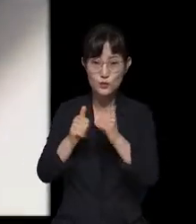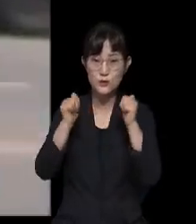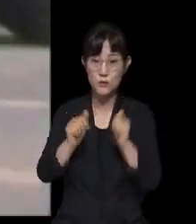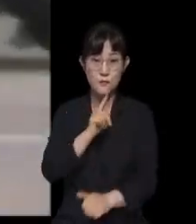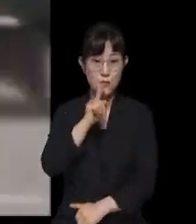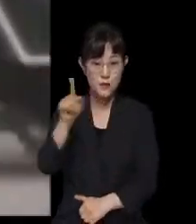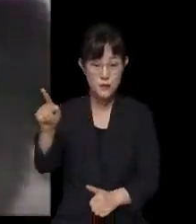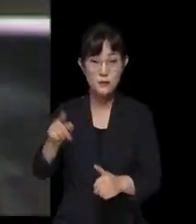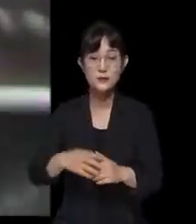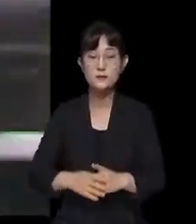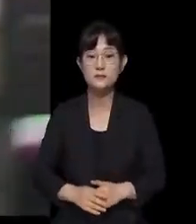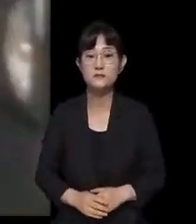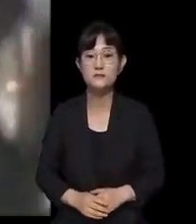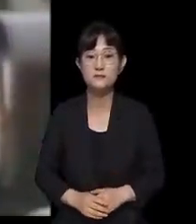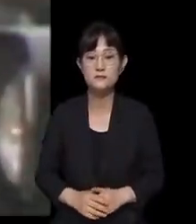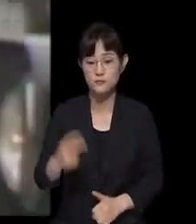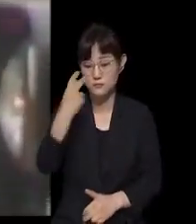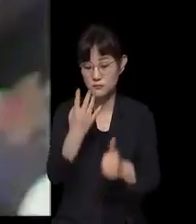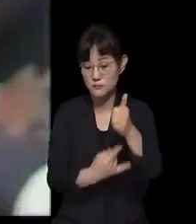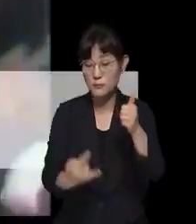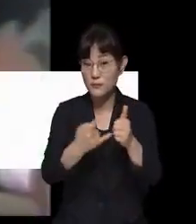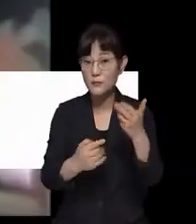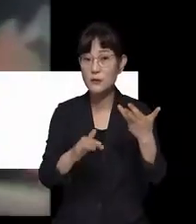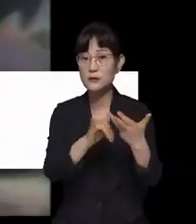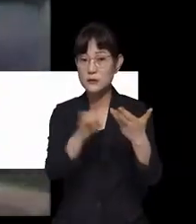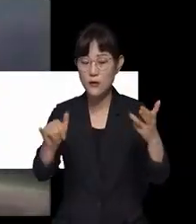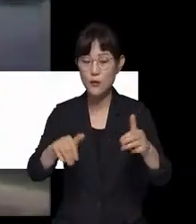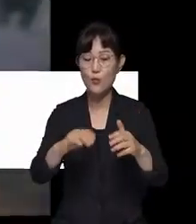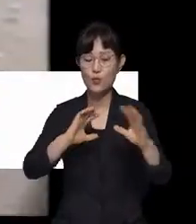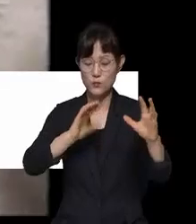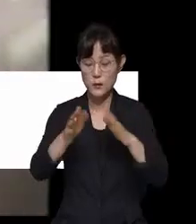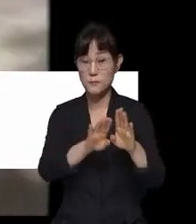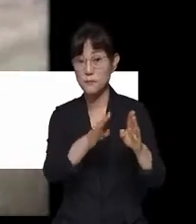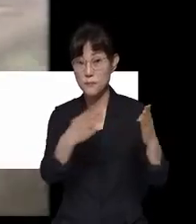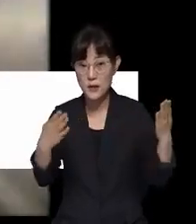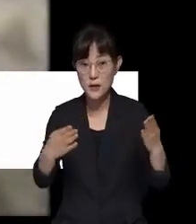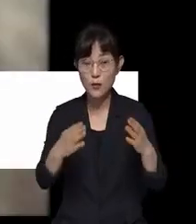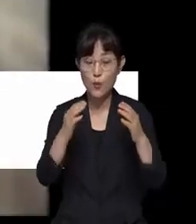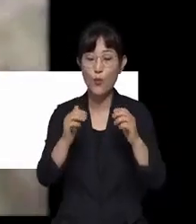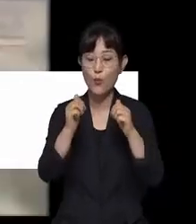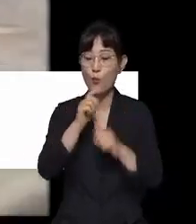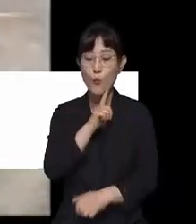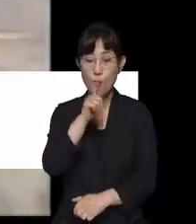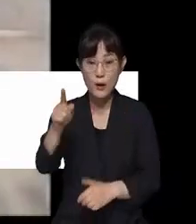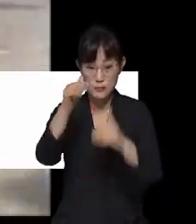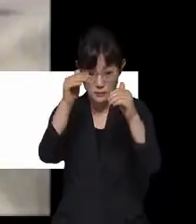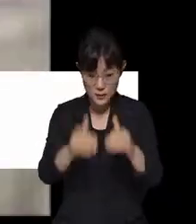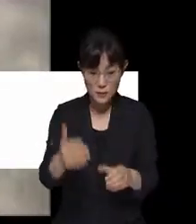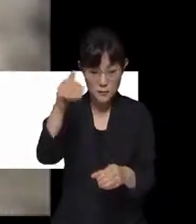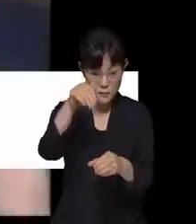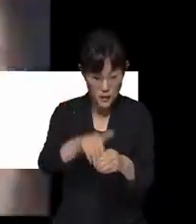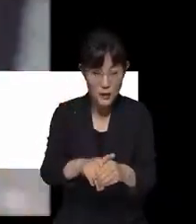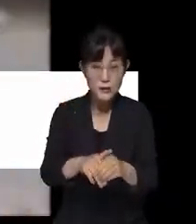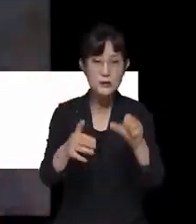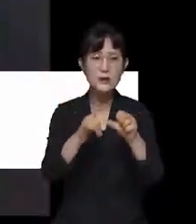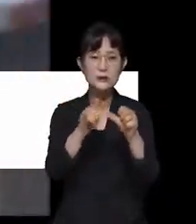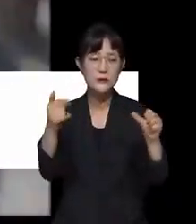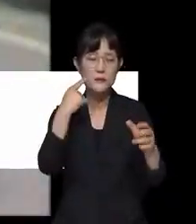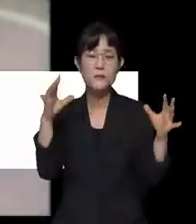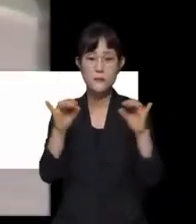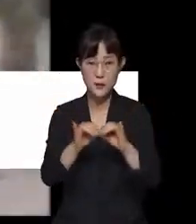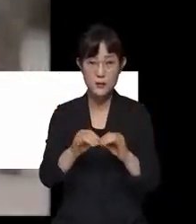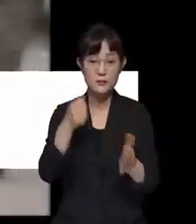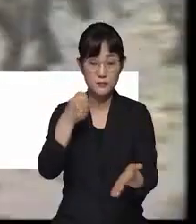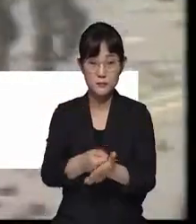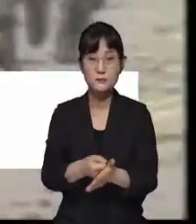고발합니다. 조사위원 8명이 전원위원회를 열고 고발 안건을 표결에 붙여 5명의 찬성으로